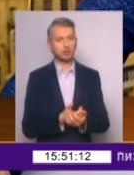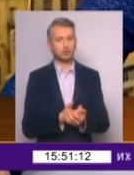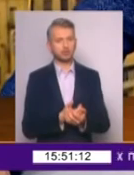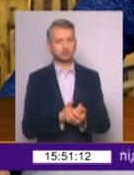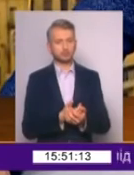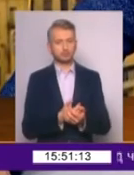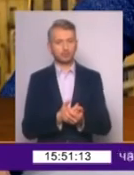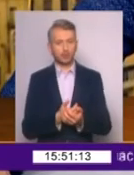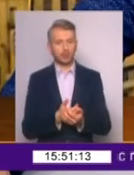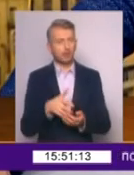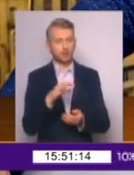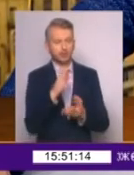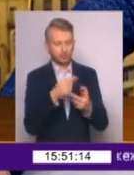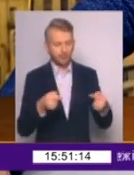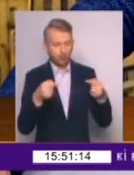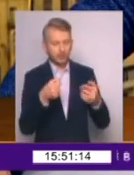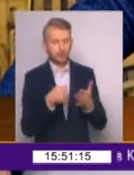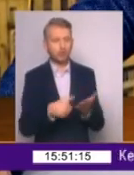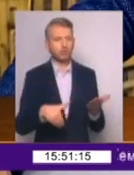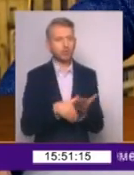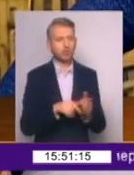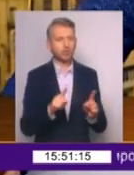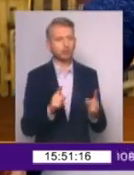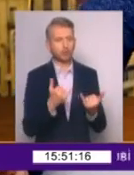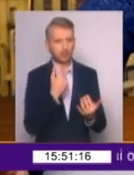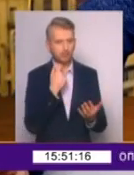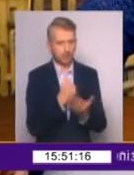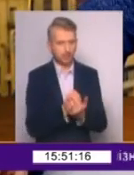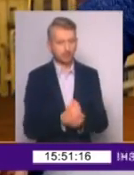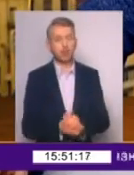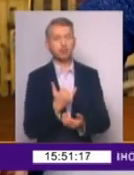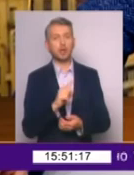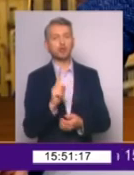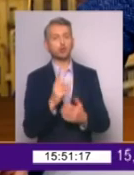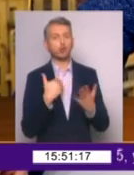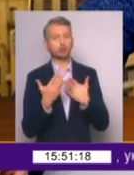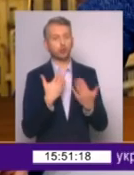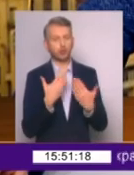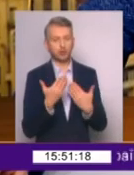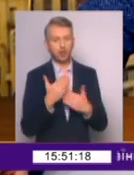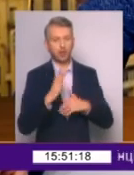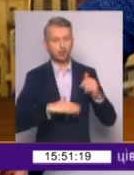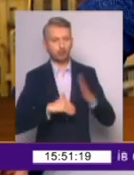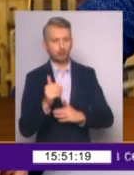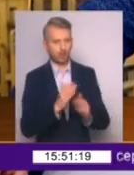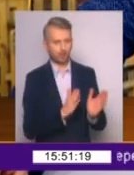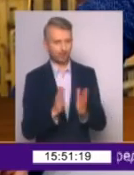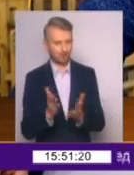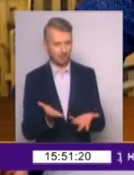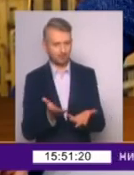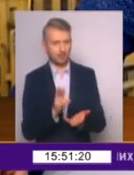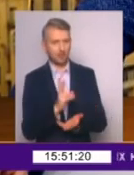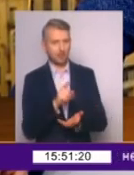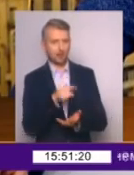і приведуть у відповідність до методики, яка сьогодні прийнята. Тепер, що стосується ручного режиму, як ви кажете,